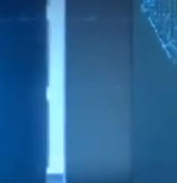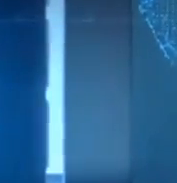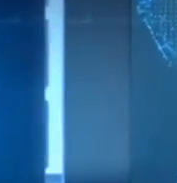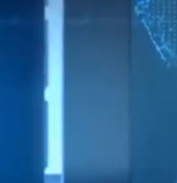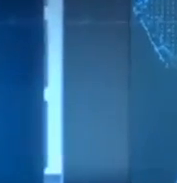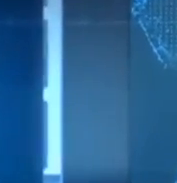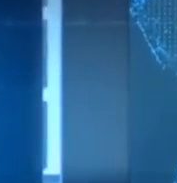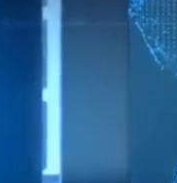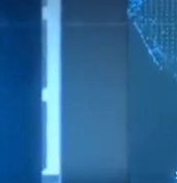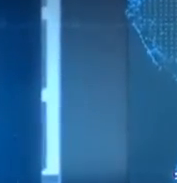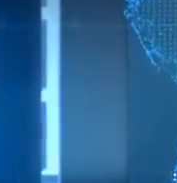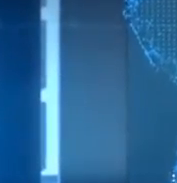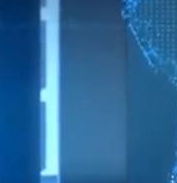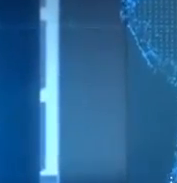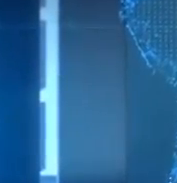телеарнасы.